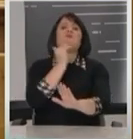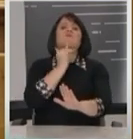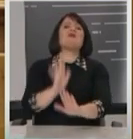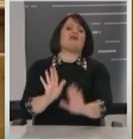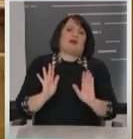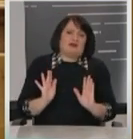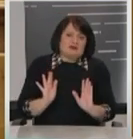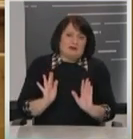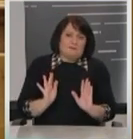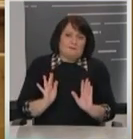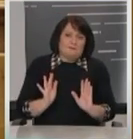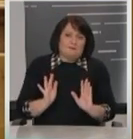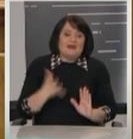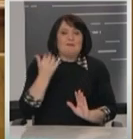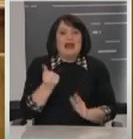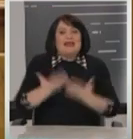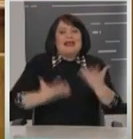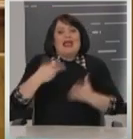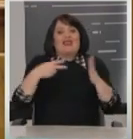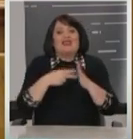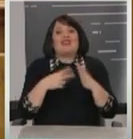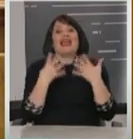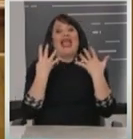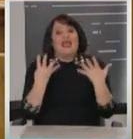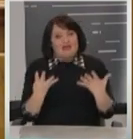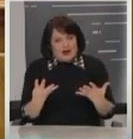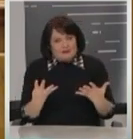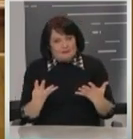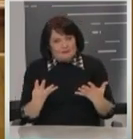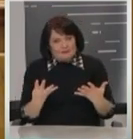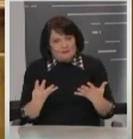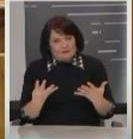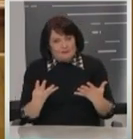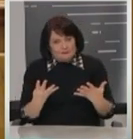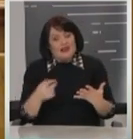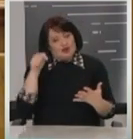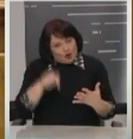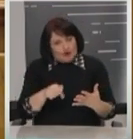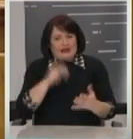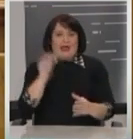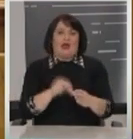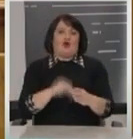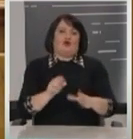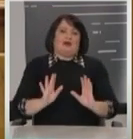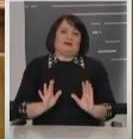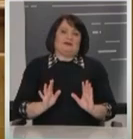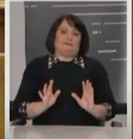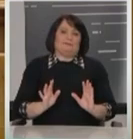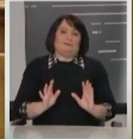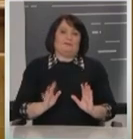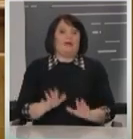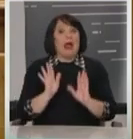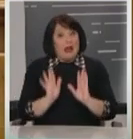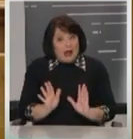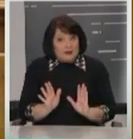βιάζεστε. Υπάρχει και ο προϋπολογισμός του 19, γιατί το 19 θα είναι το έτος των εκλογών. Παρά